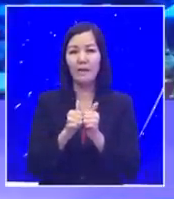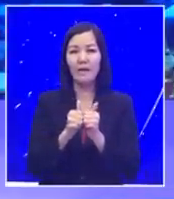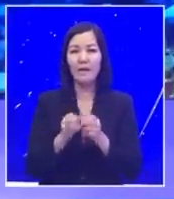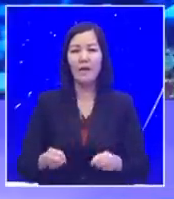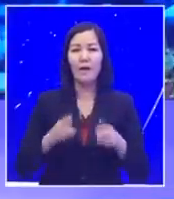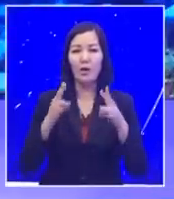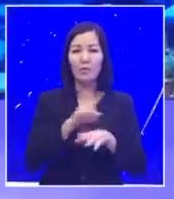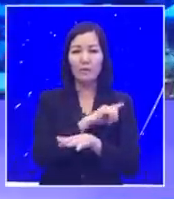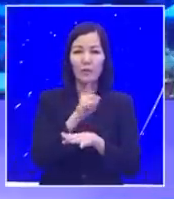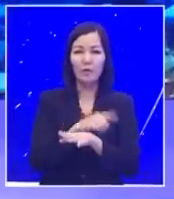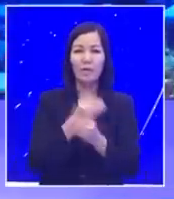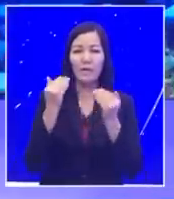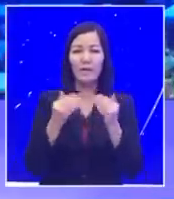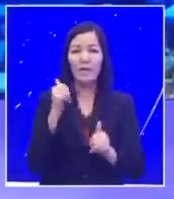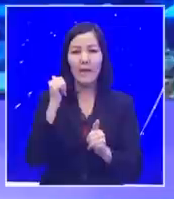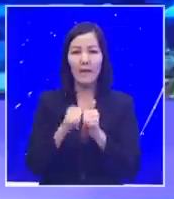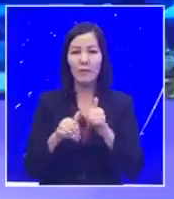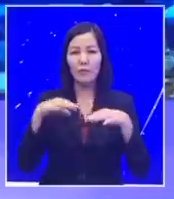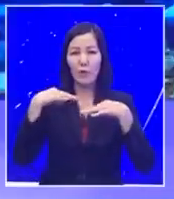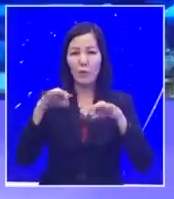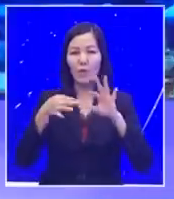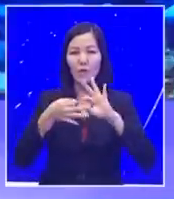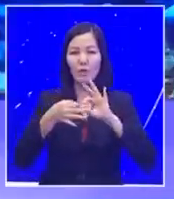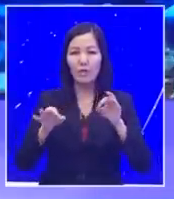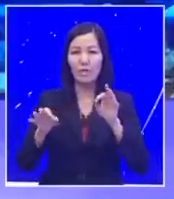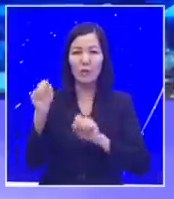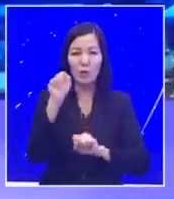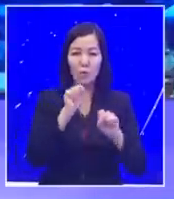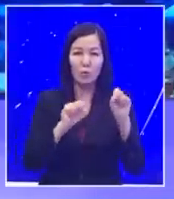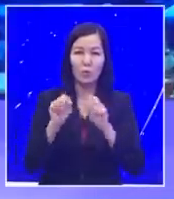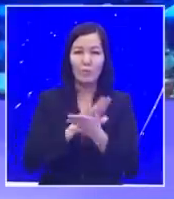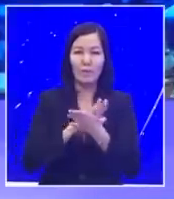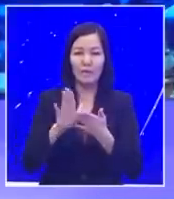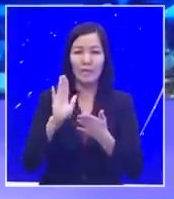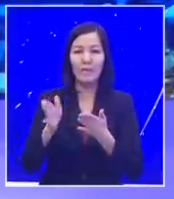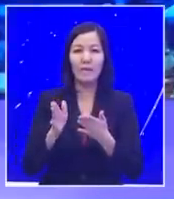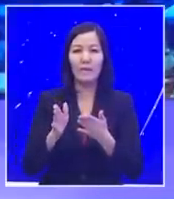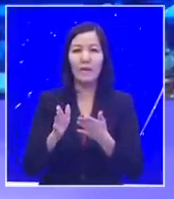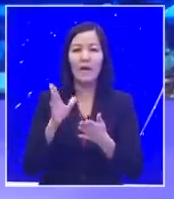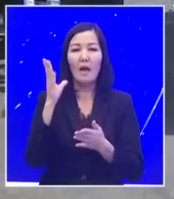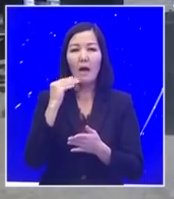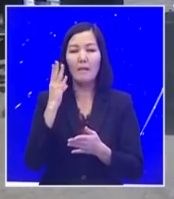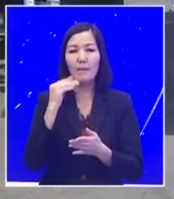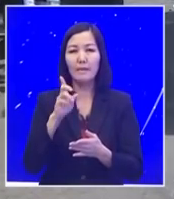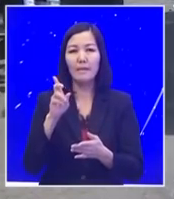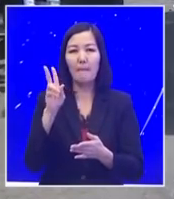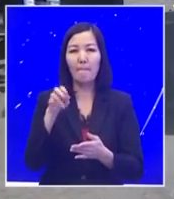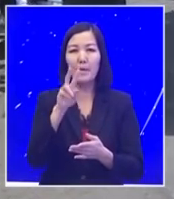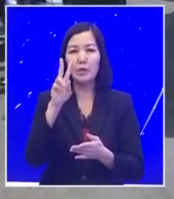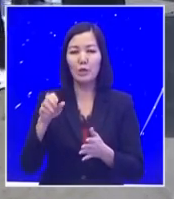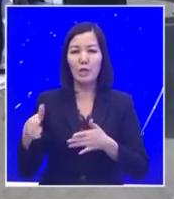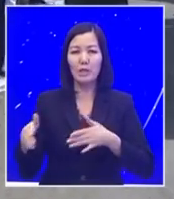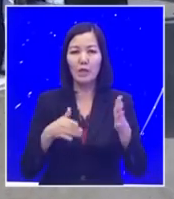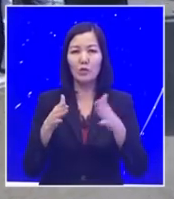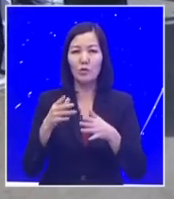бекеттердің қауіпсіздігі күшейтілді. Енді әр өткен көлікке жіті дезинфекция жүргізілуде. Мамандардың айтуынша, Алматы-Бишкек тас жолында күніне